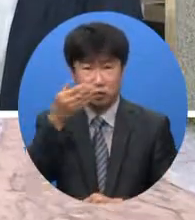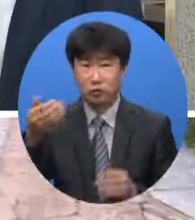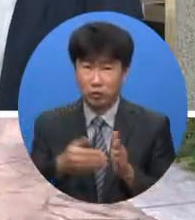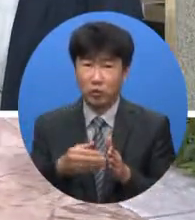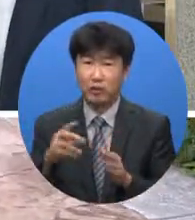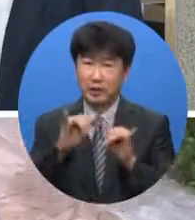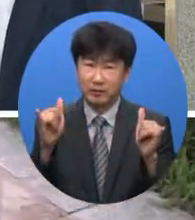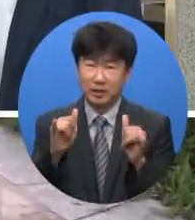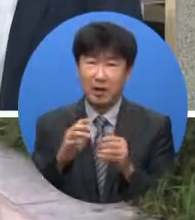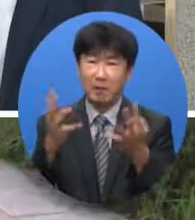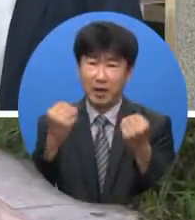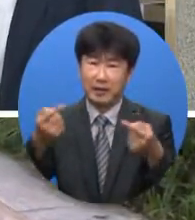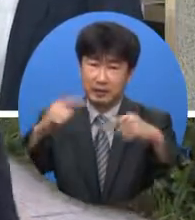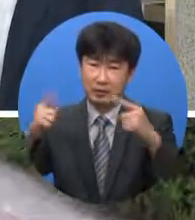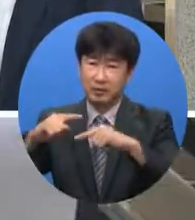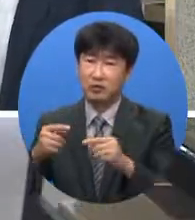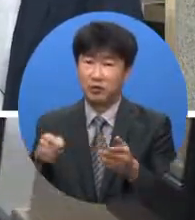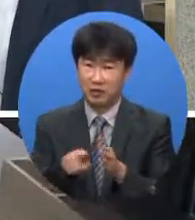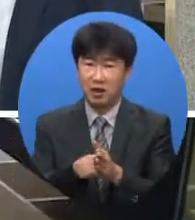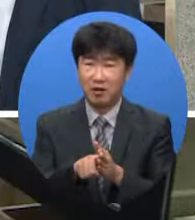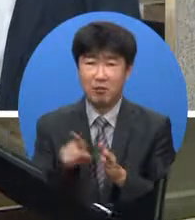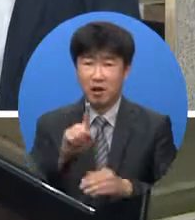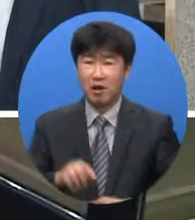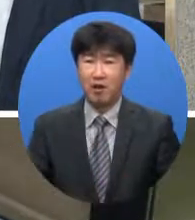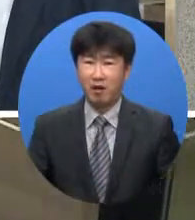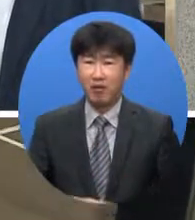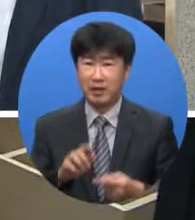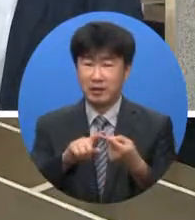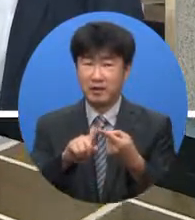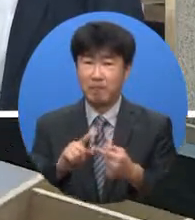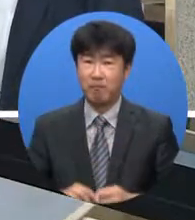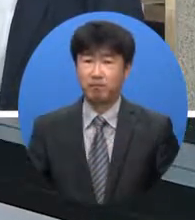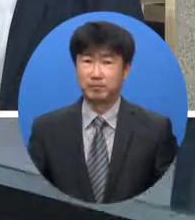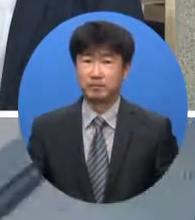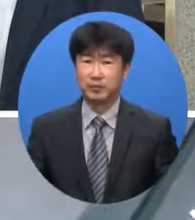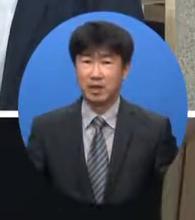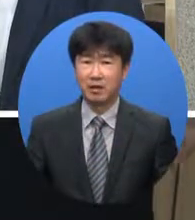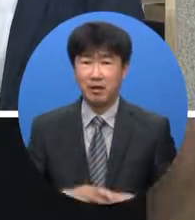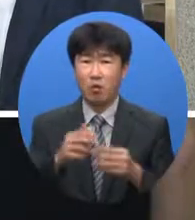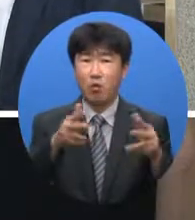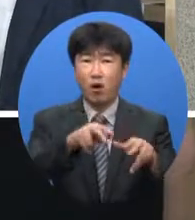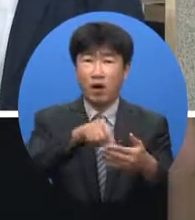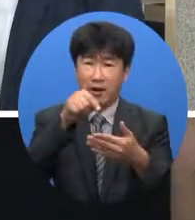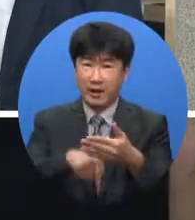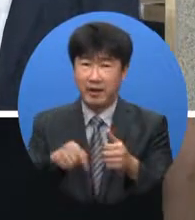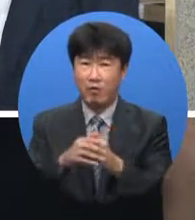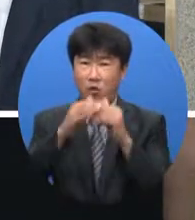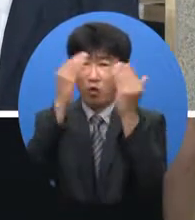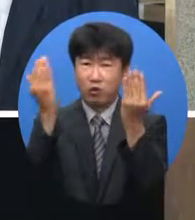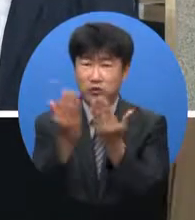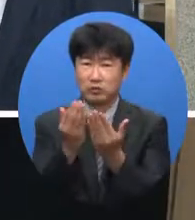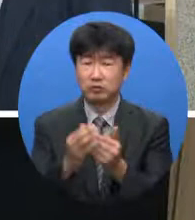이미지 또 그 저 사람들이 그 많이 오게끔 할 수 있는 어떤 그런 부분을 갖다가 테마파크